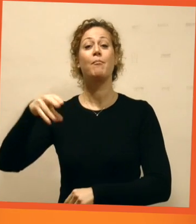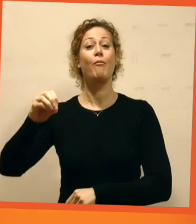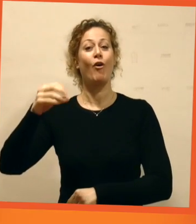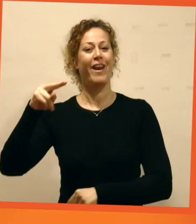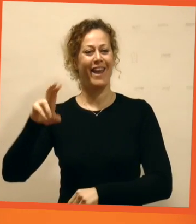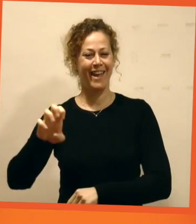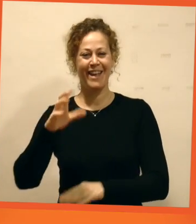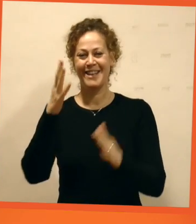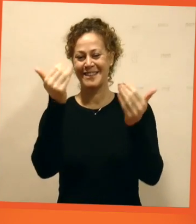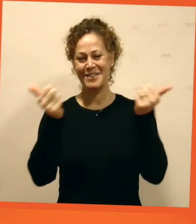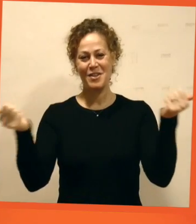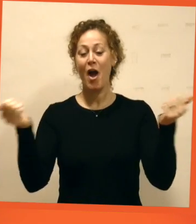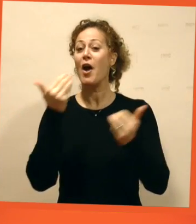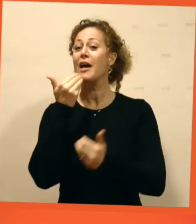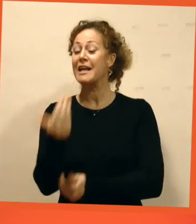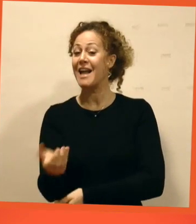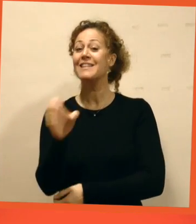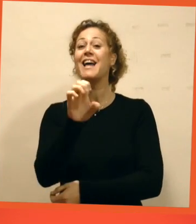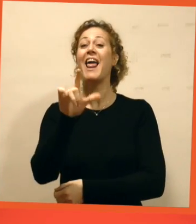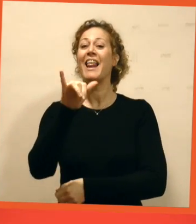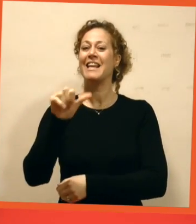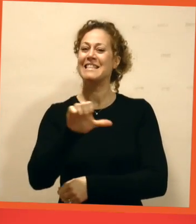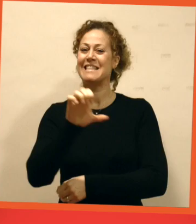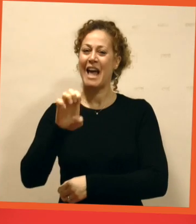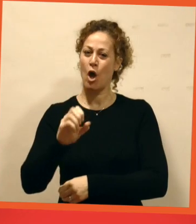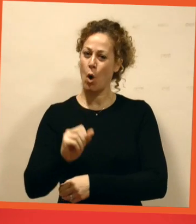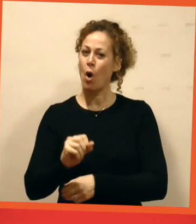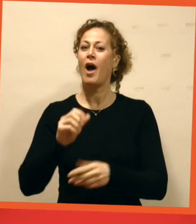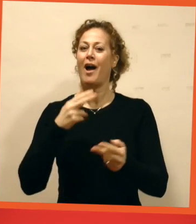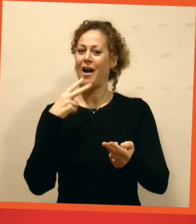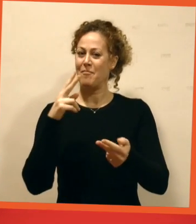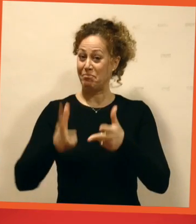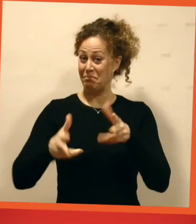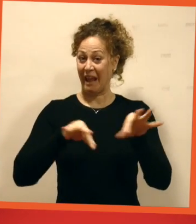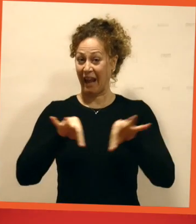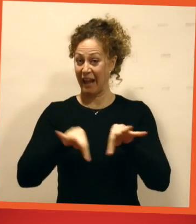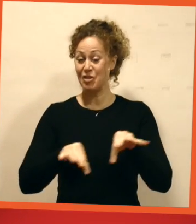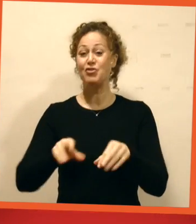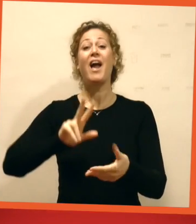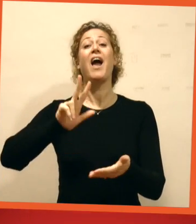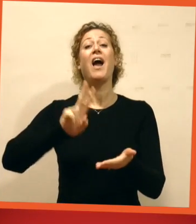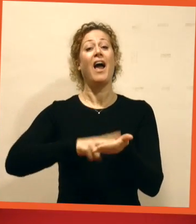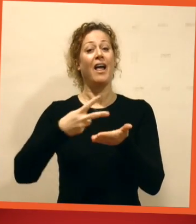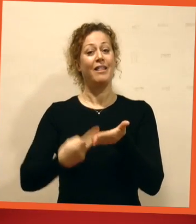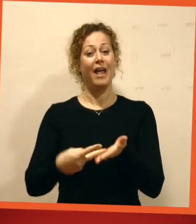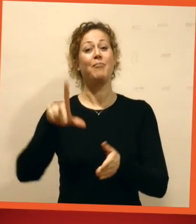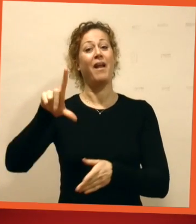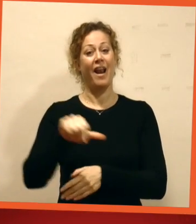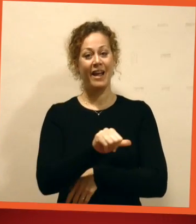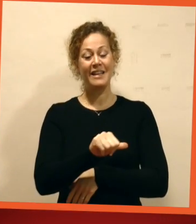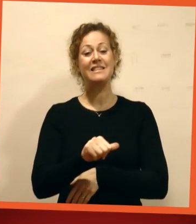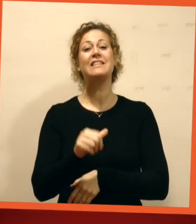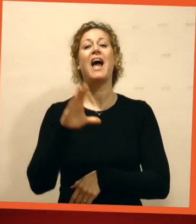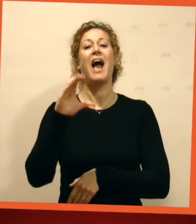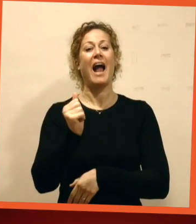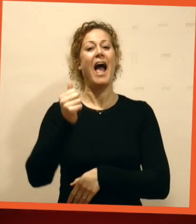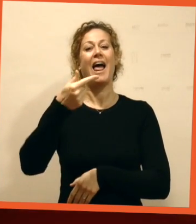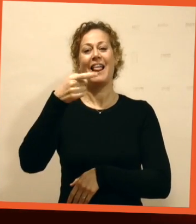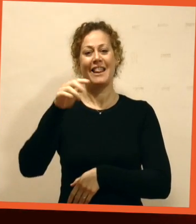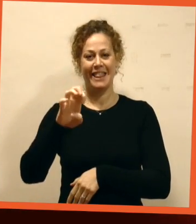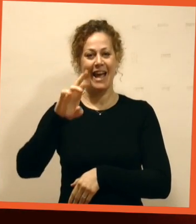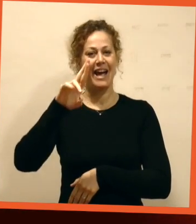ciao. Ringrazio Eliseo in regia, Caterina la traduzione, Liz. Oggi una giornata speciale, io vorrei aprire con